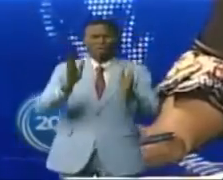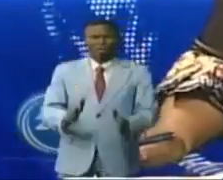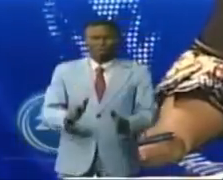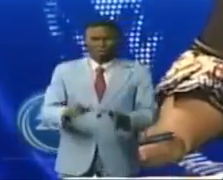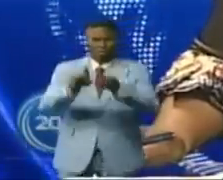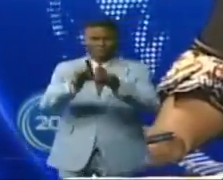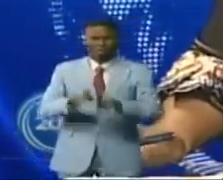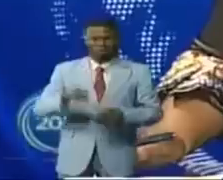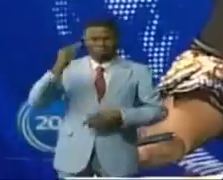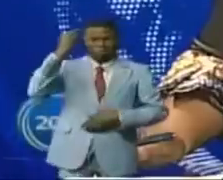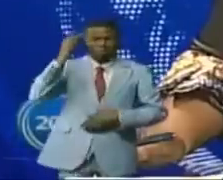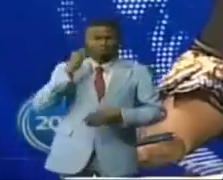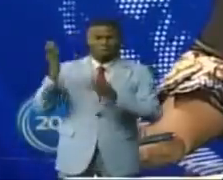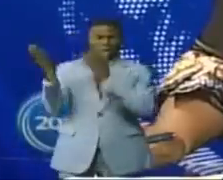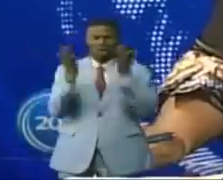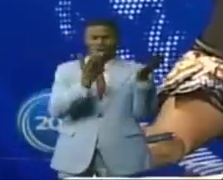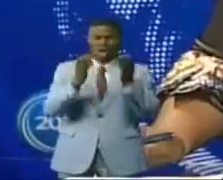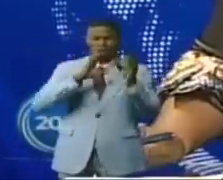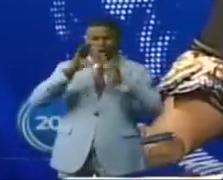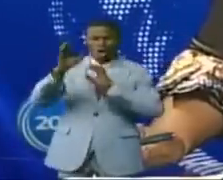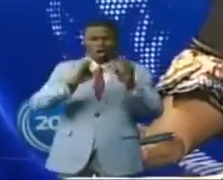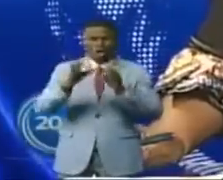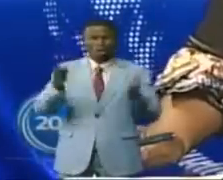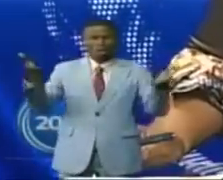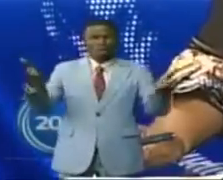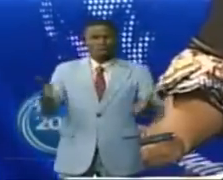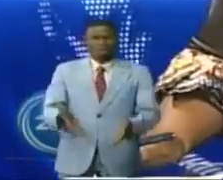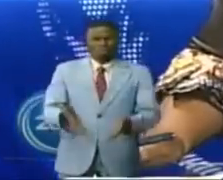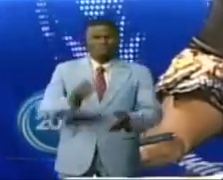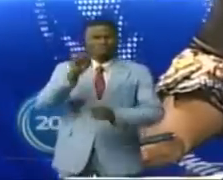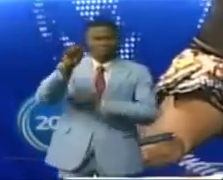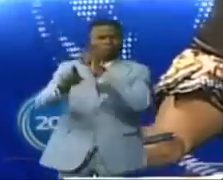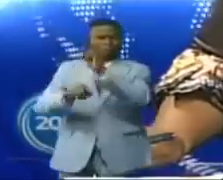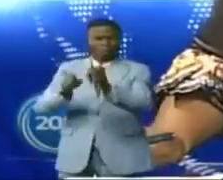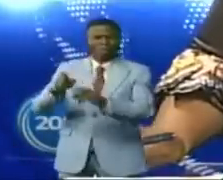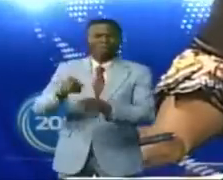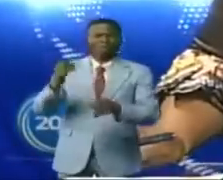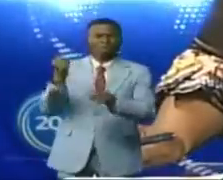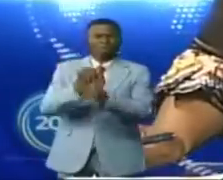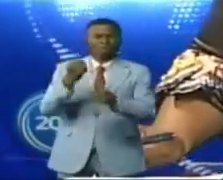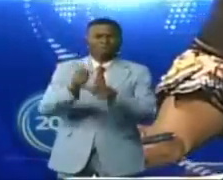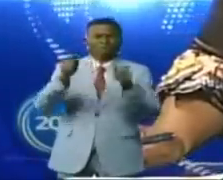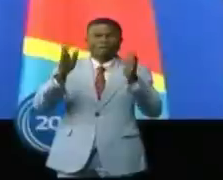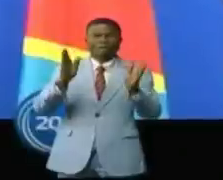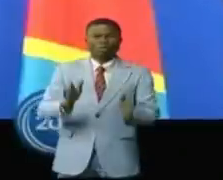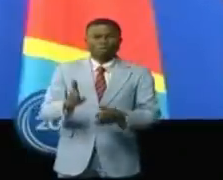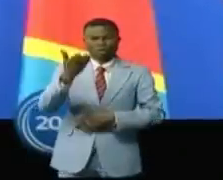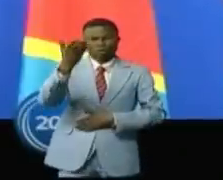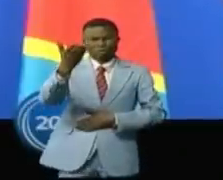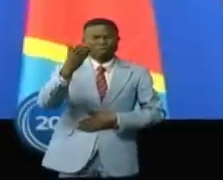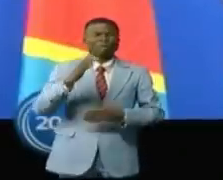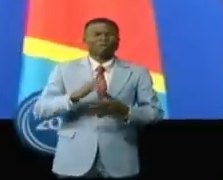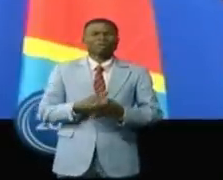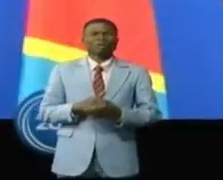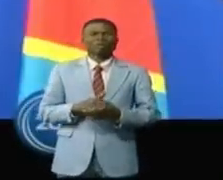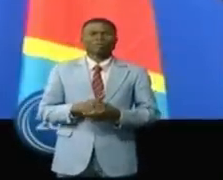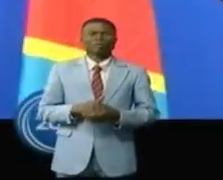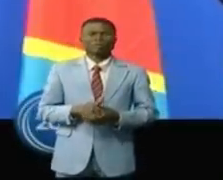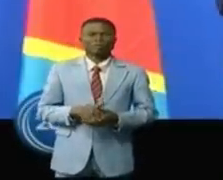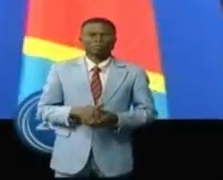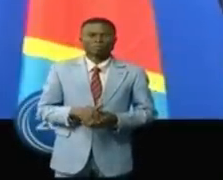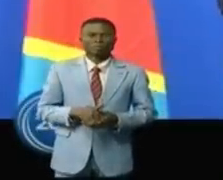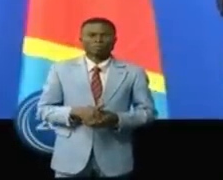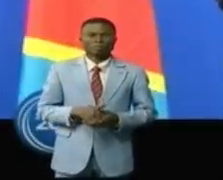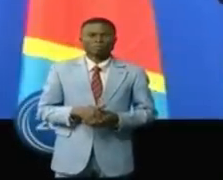et le ministre de la Communication et des Médias ont répondu aux questions des professionnels des médias. Regardez. Quatre fronts.